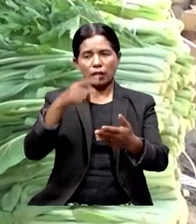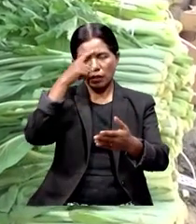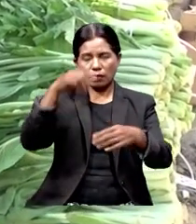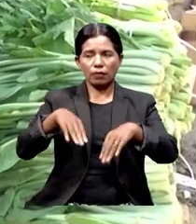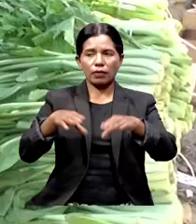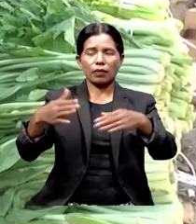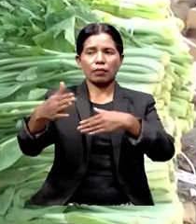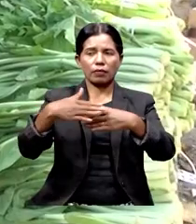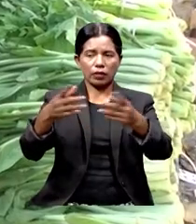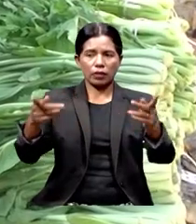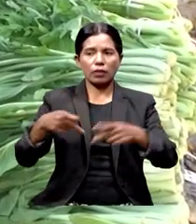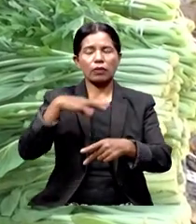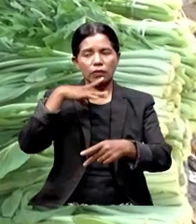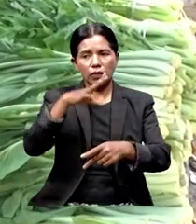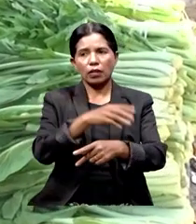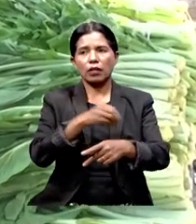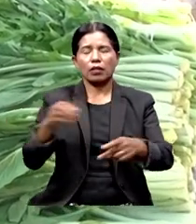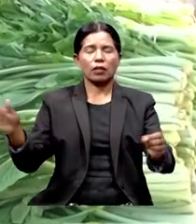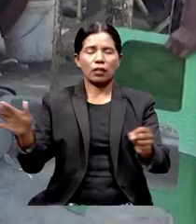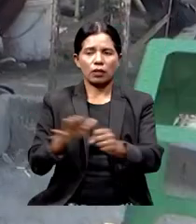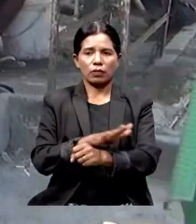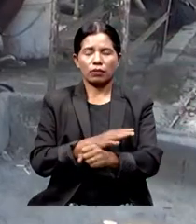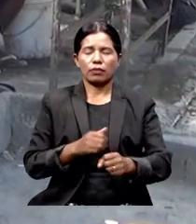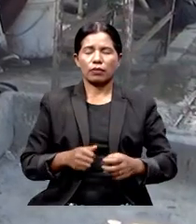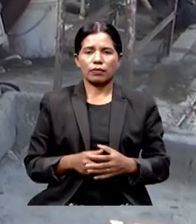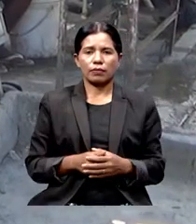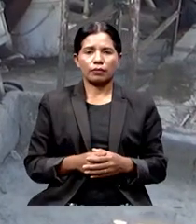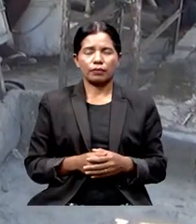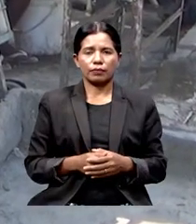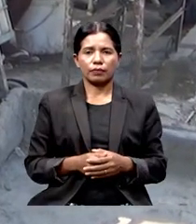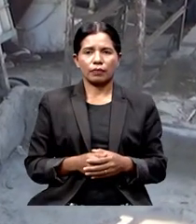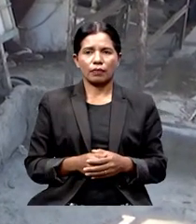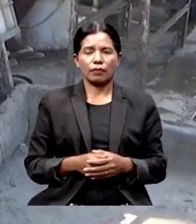modo besi ge fatin lixo na be na konu holalar. Equipa cobertura, Xiemen.